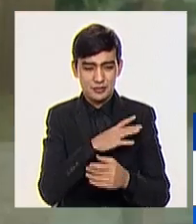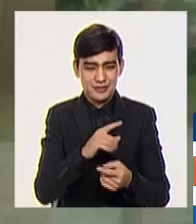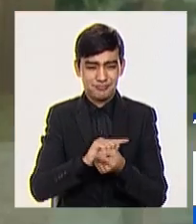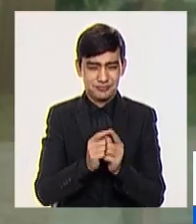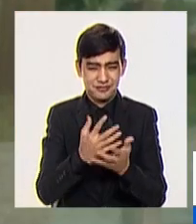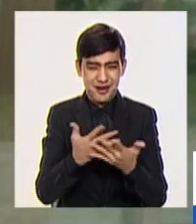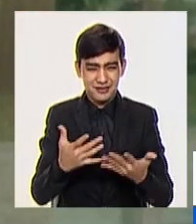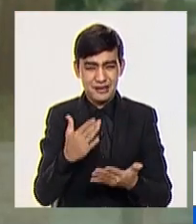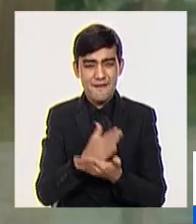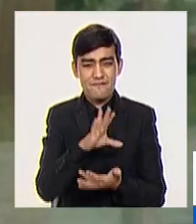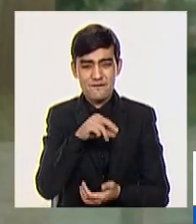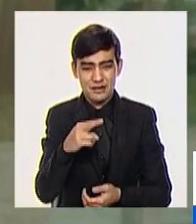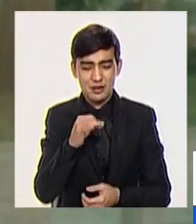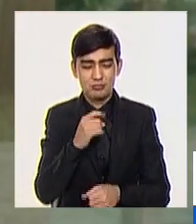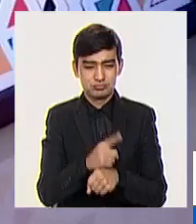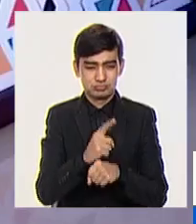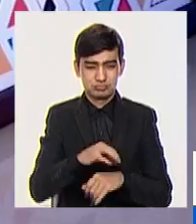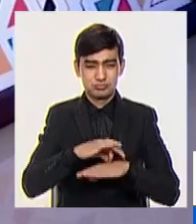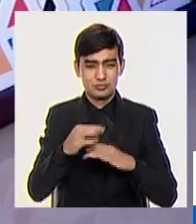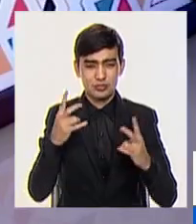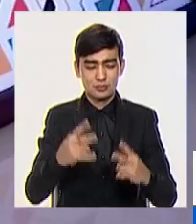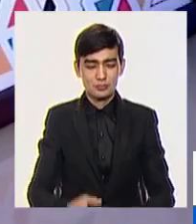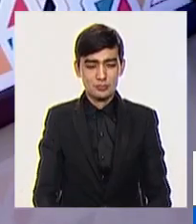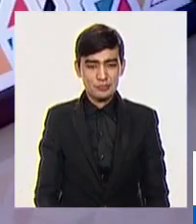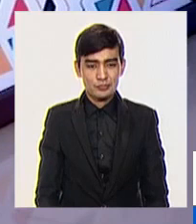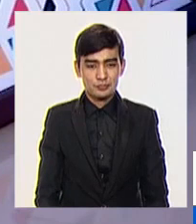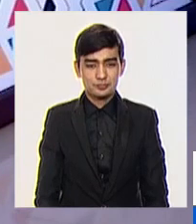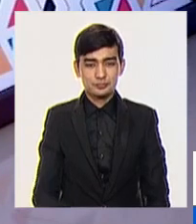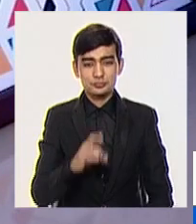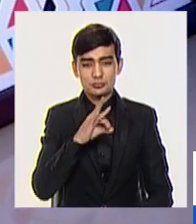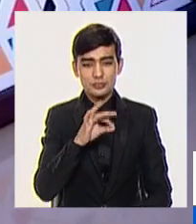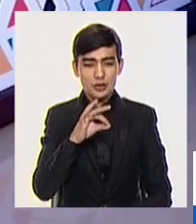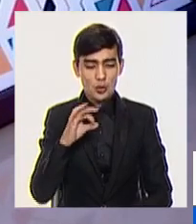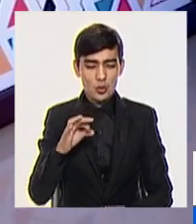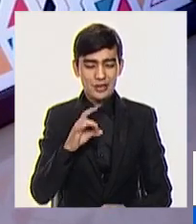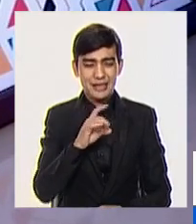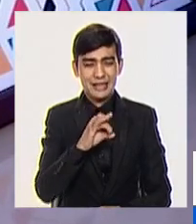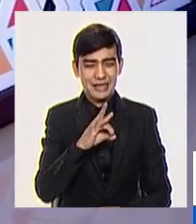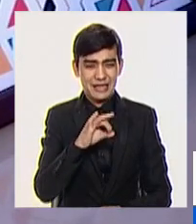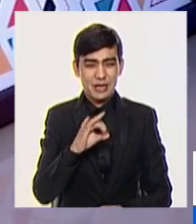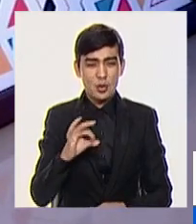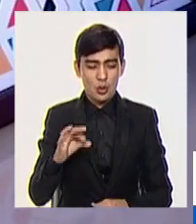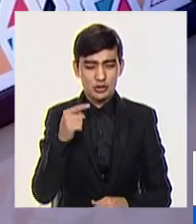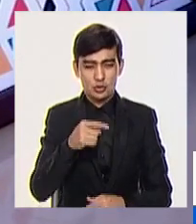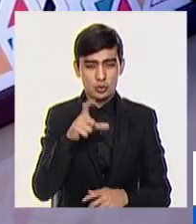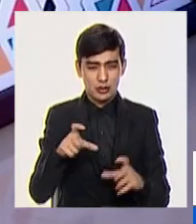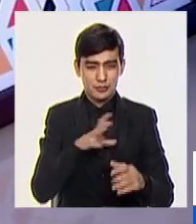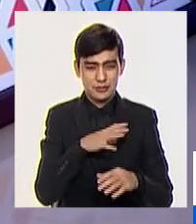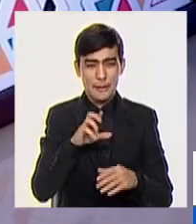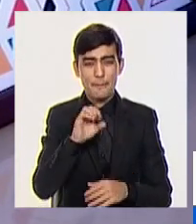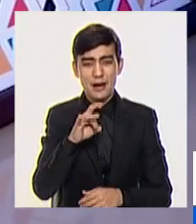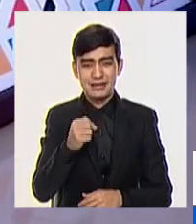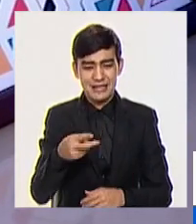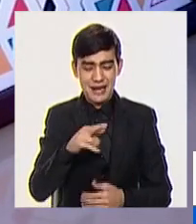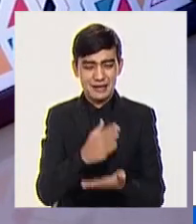разновидностей COVID путем жесткого локдауна. А в Рио тысячи людей высыпали на пляже, несмотря на то, что Бразилия